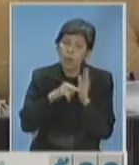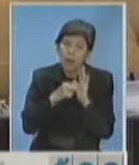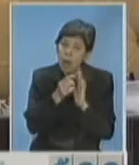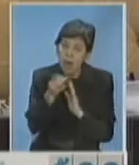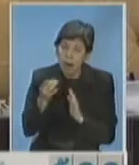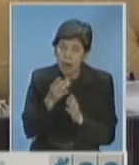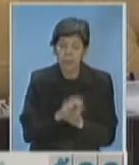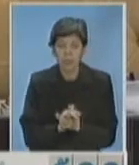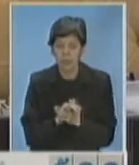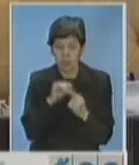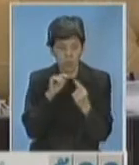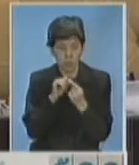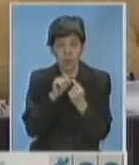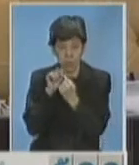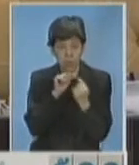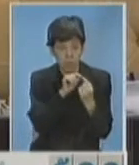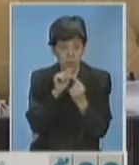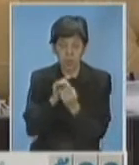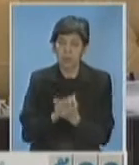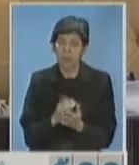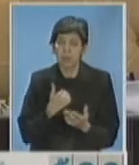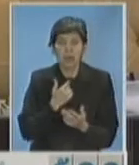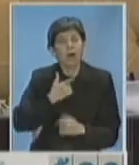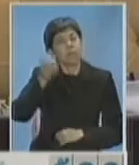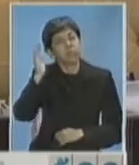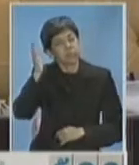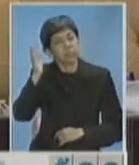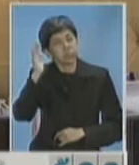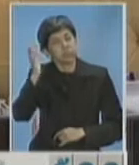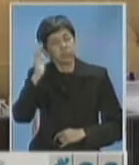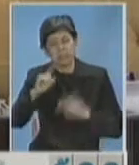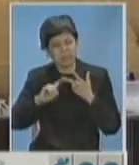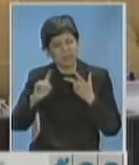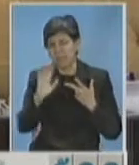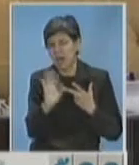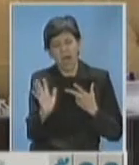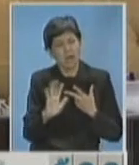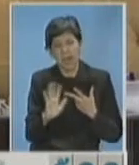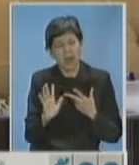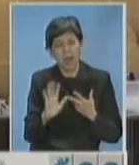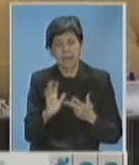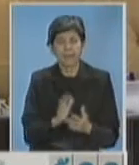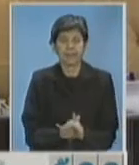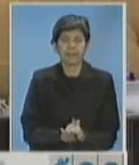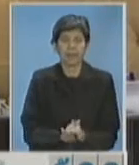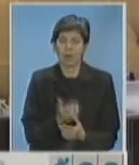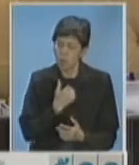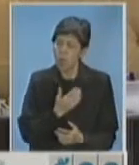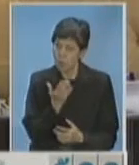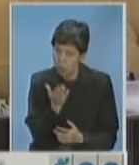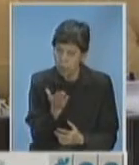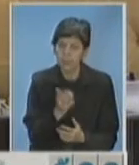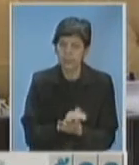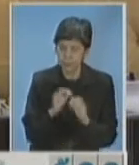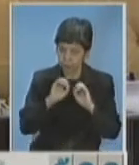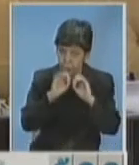ไงให้เข้าประเด็นอย่างนั้นเลยครับไม่ใช่สาธยายเหมือนวาระที่หนึ่งอย่างนั้นคงไม่ได้ฮะขอความกรุณานะครับ